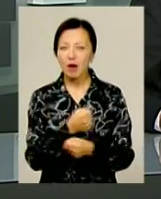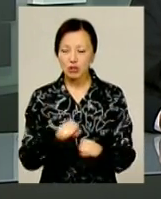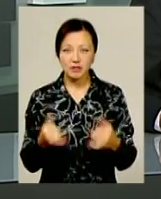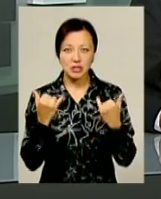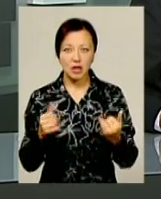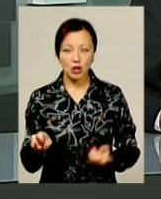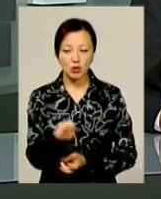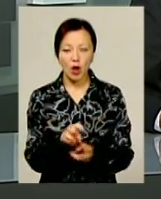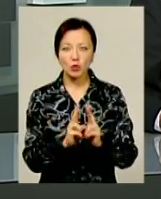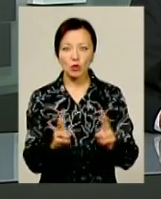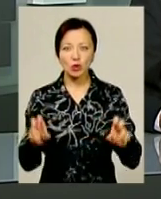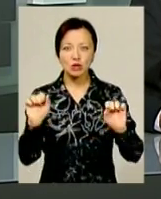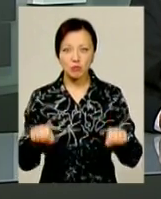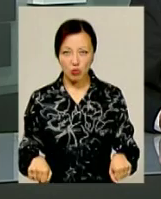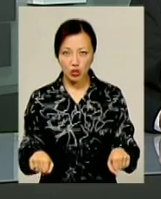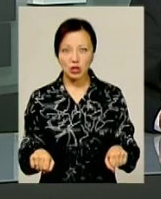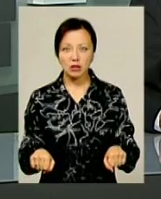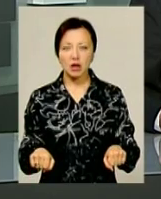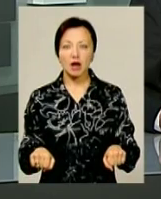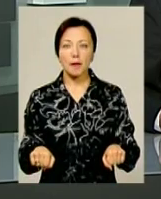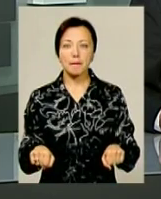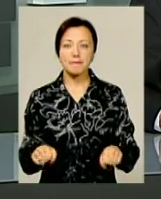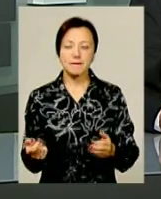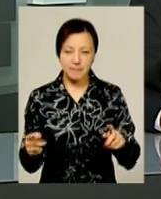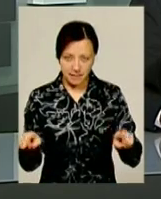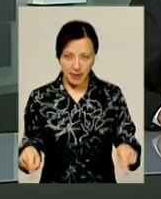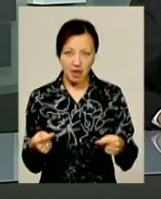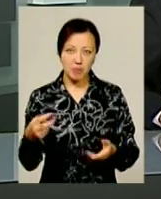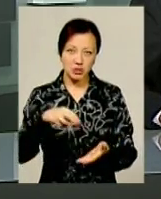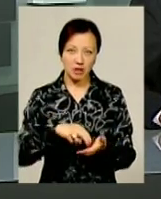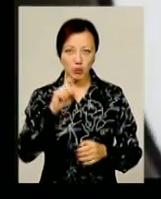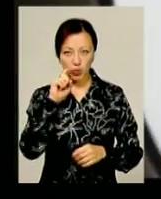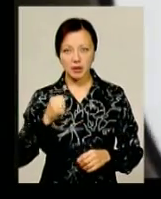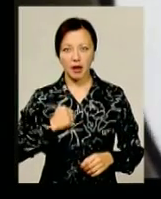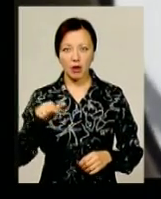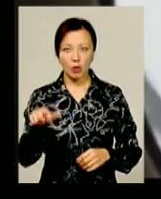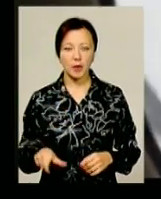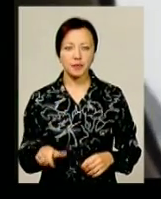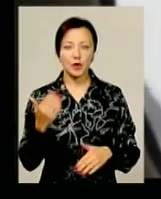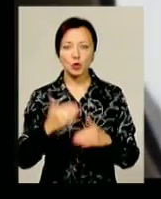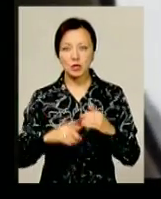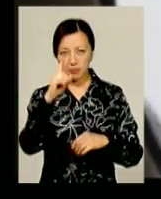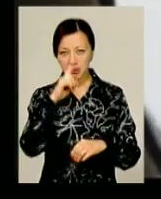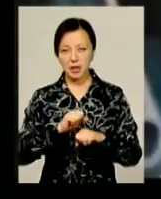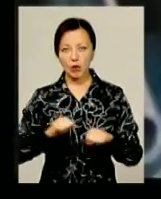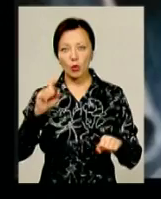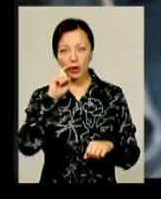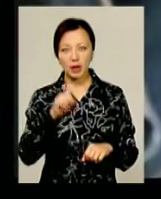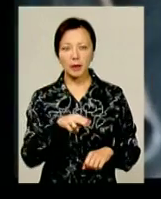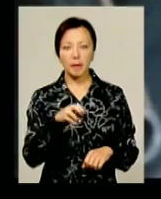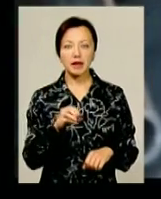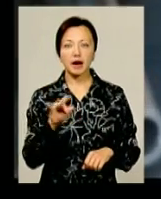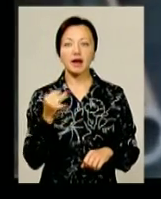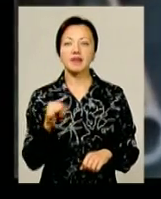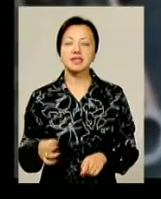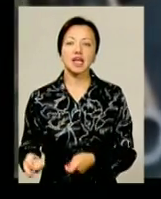зараз шукають тих, хто зможе поставити українського героя на ноги. Уже місяць, як Героя України Олександра